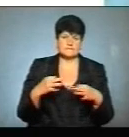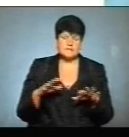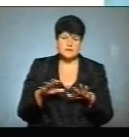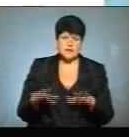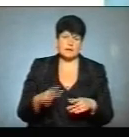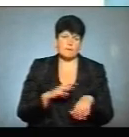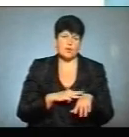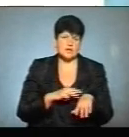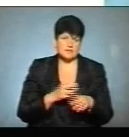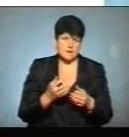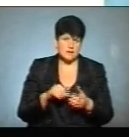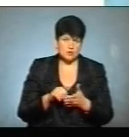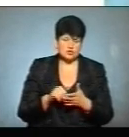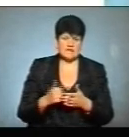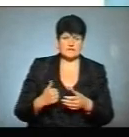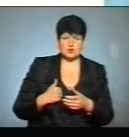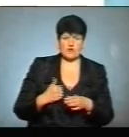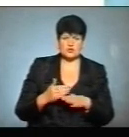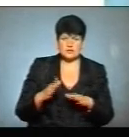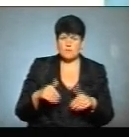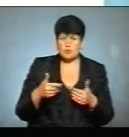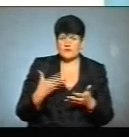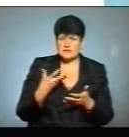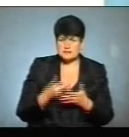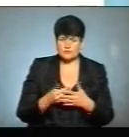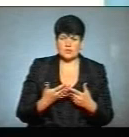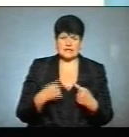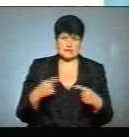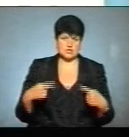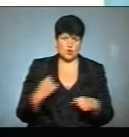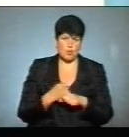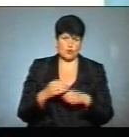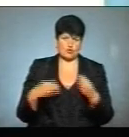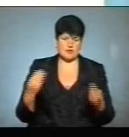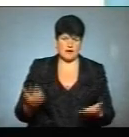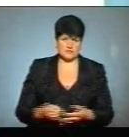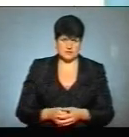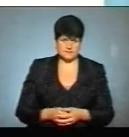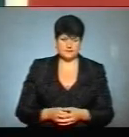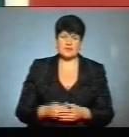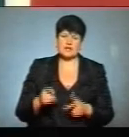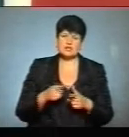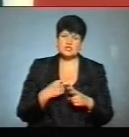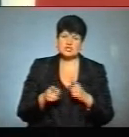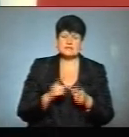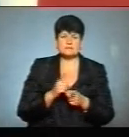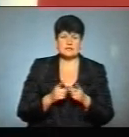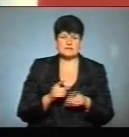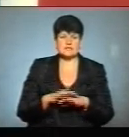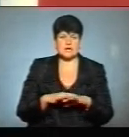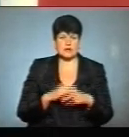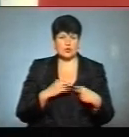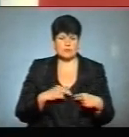наші, військова частина пропонувала свої вакансії, також інші роботодавці. А чи змінився ринок праці